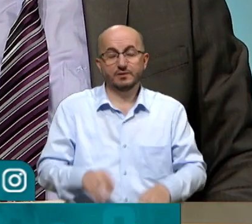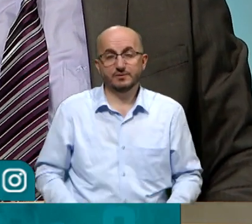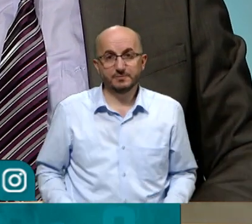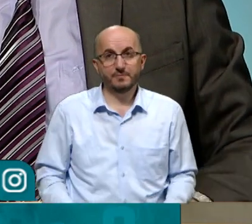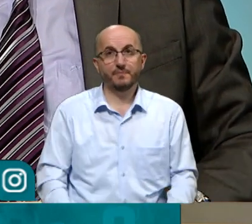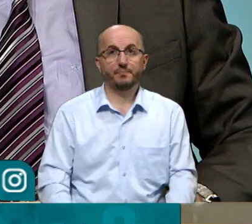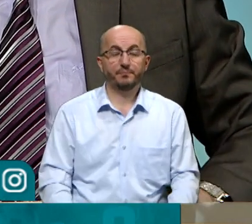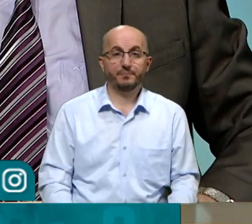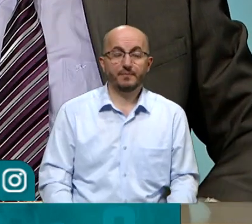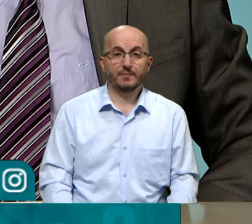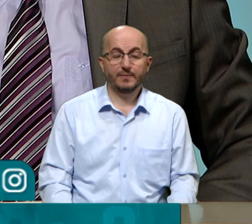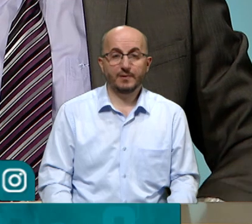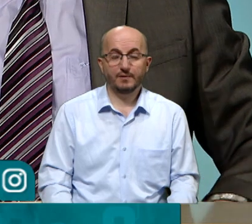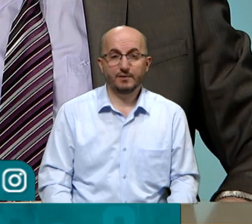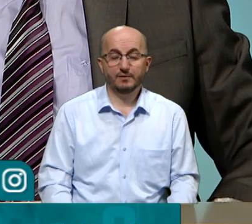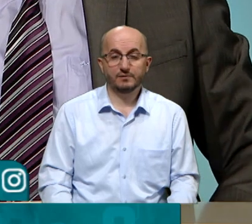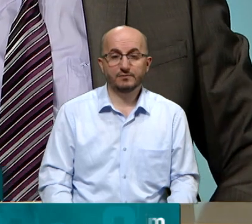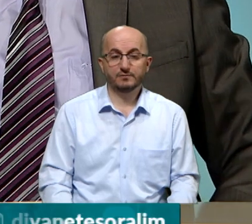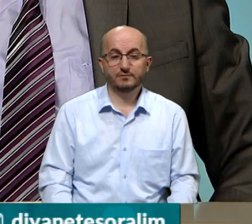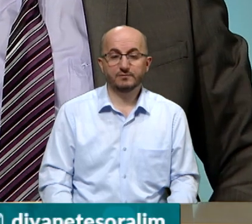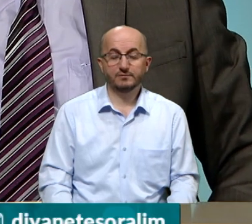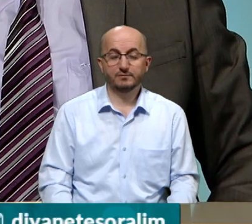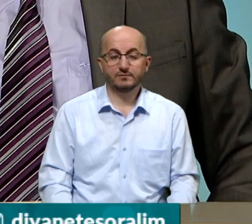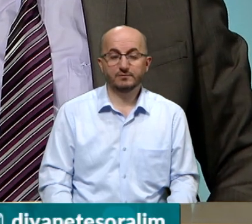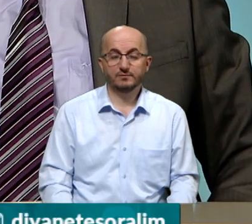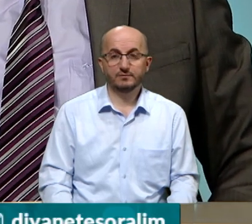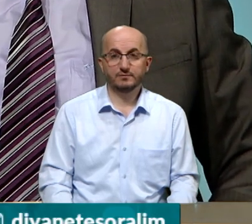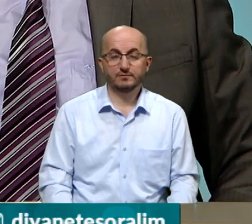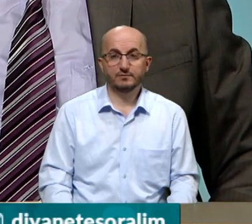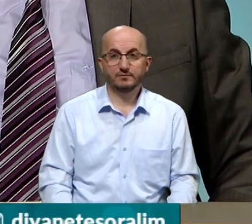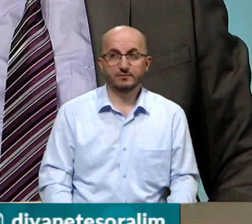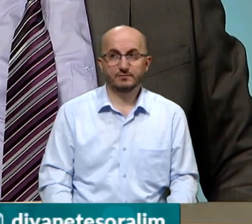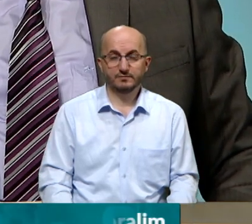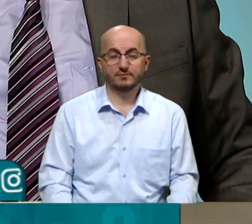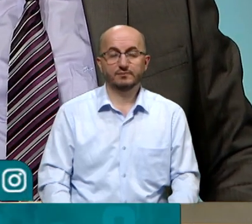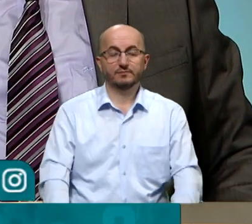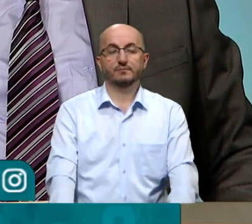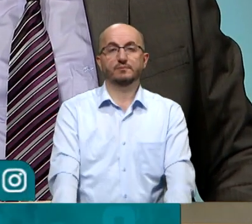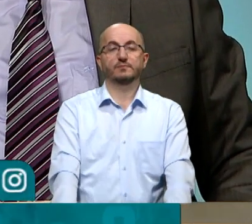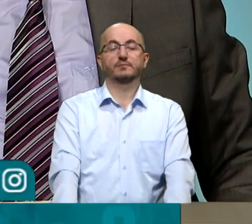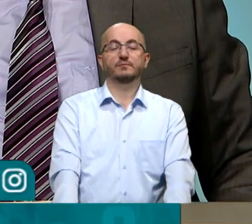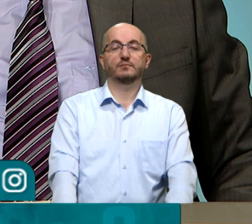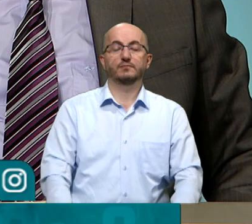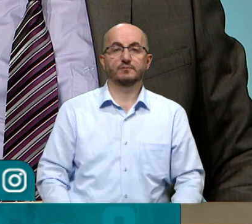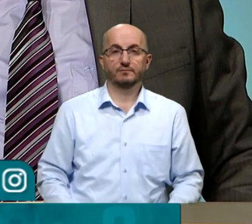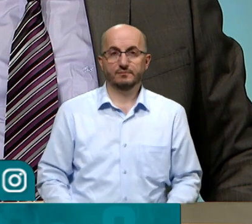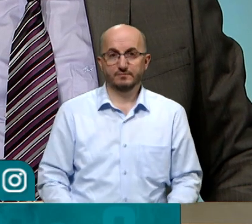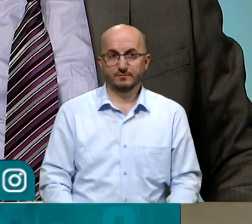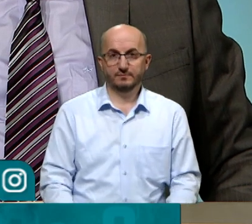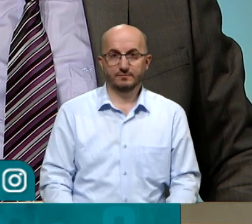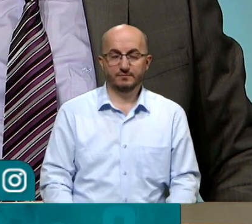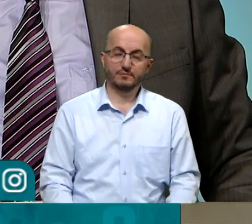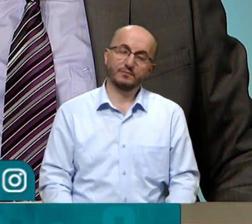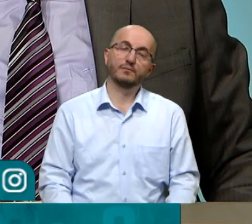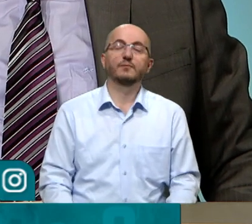Peki hocam bu soruyu Duygu anımda sormuştu sosyal medyadan Bu vesile ile benzer bir soru olduğu için onu da sorusu İnşallah cevaplandı